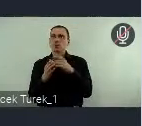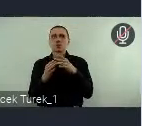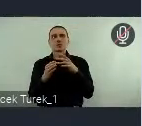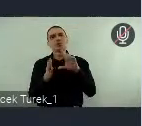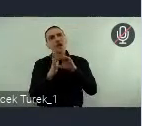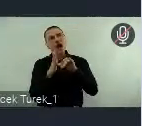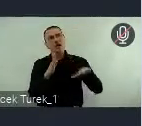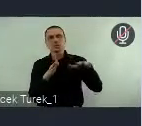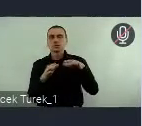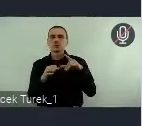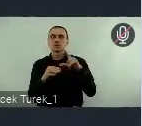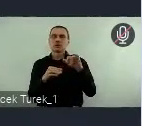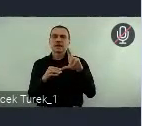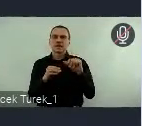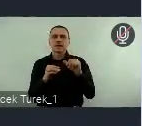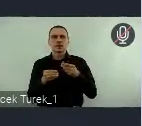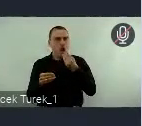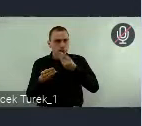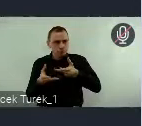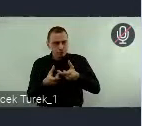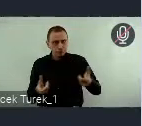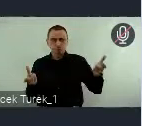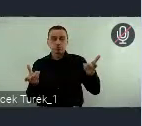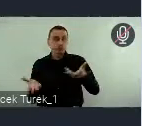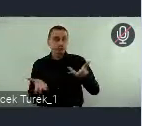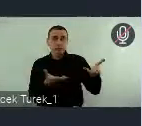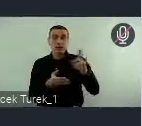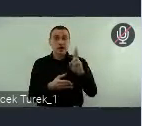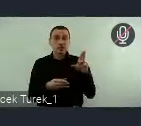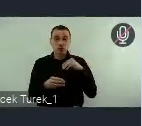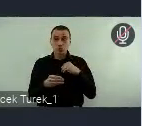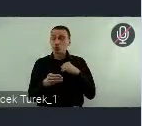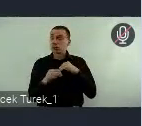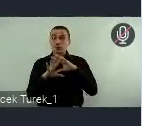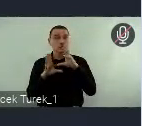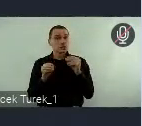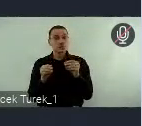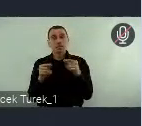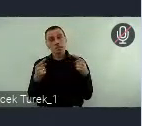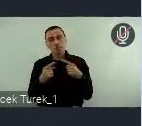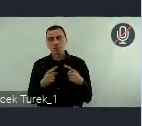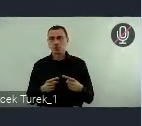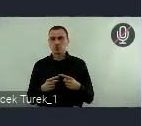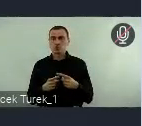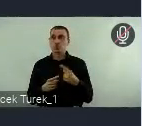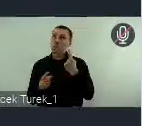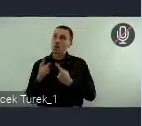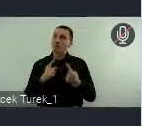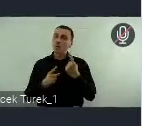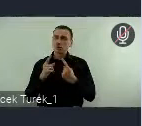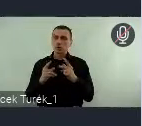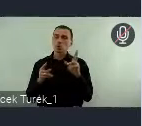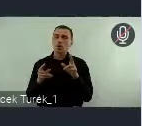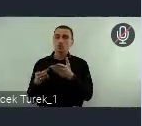doktryna który może przyjść każdy to wtedy oczywiście tamte kanały Komunikacji muszą uszycie swojej przetworzyć i zastanowić się jakie będą